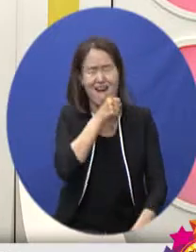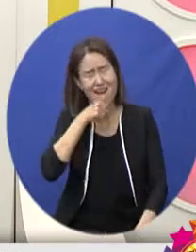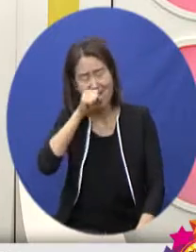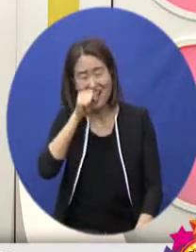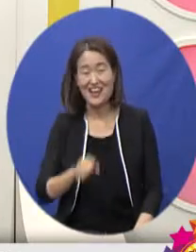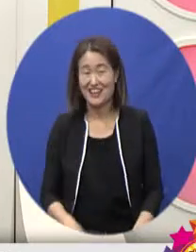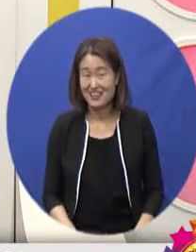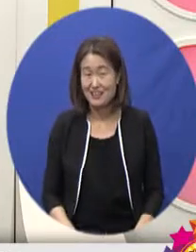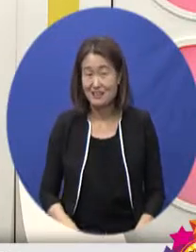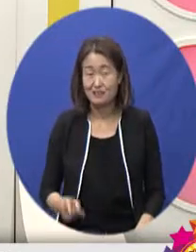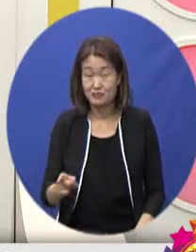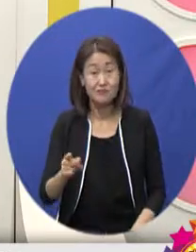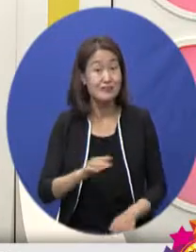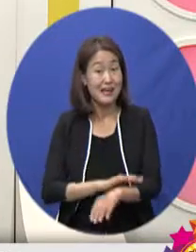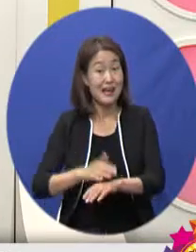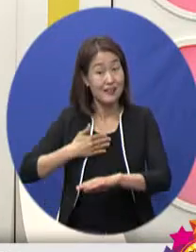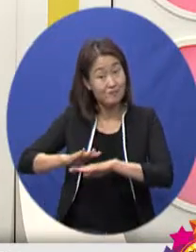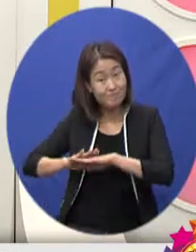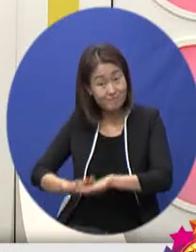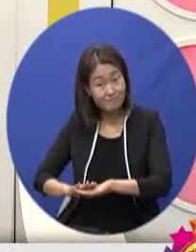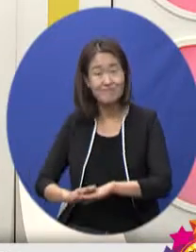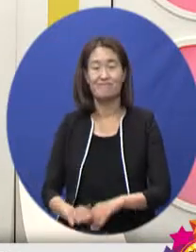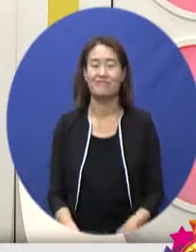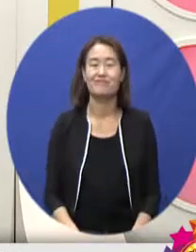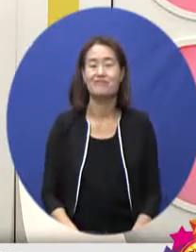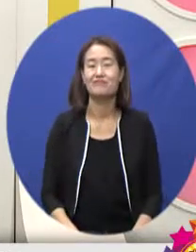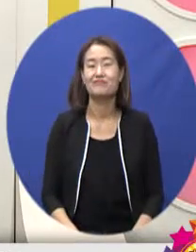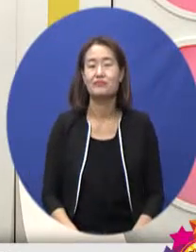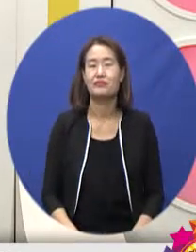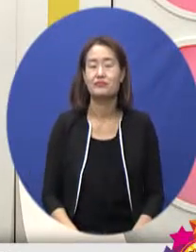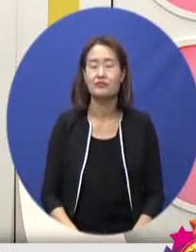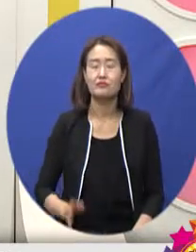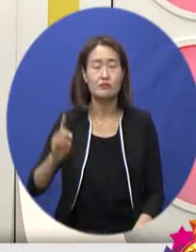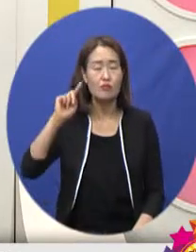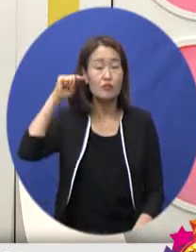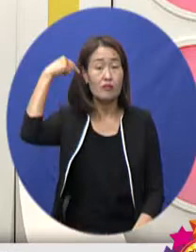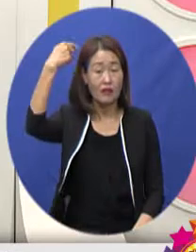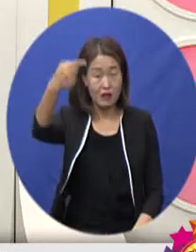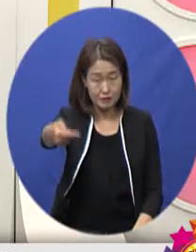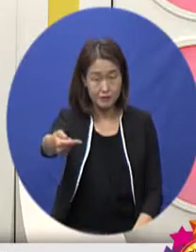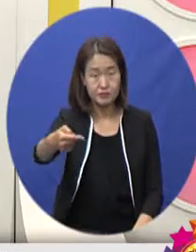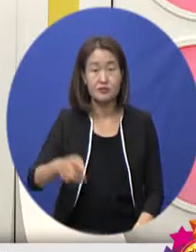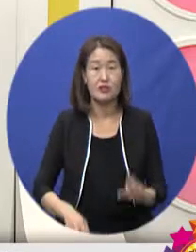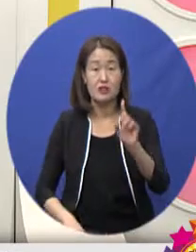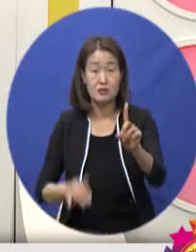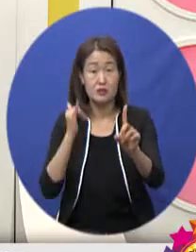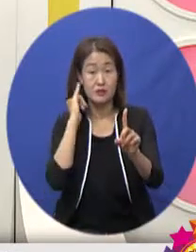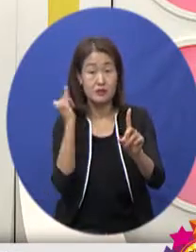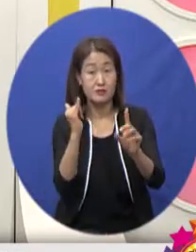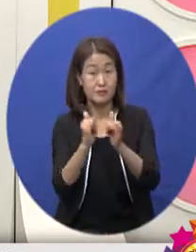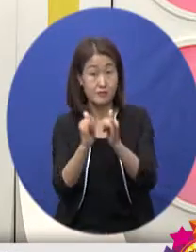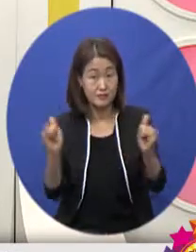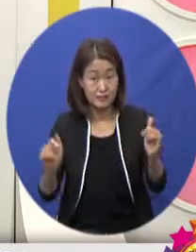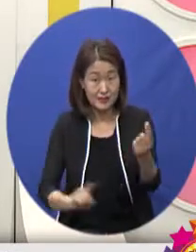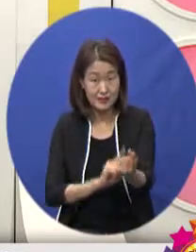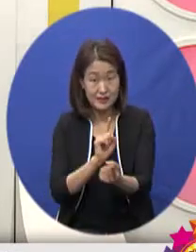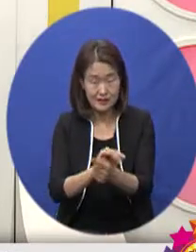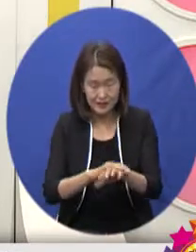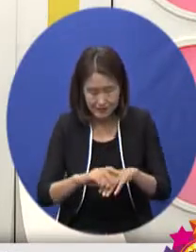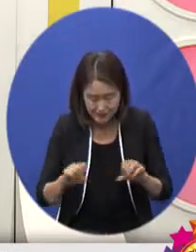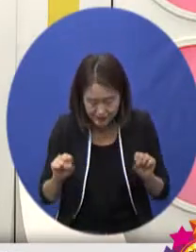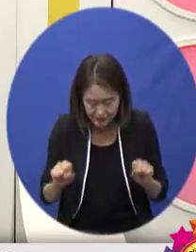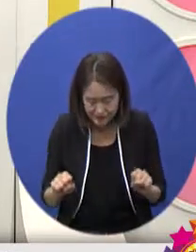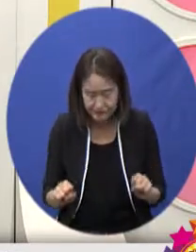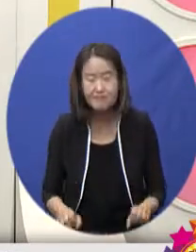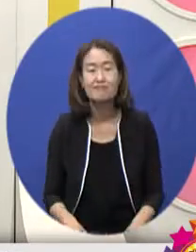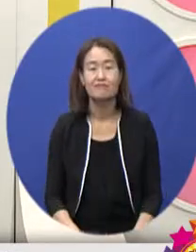네, 이 얘기를 참고해 주시길 바라겠습니다. 자, 네. 다음 또 즉석 참가자 만나 뵐까요? 네. 안녕하세요.